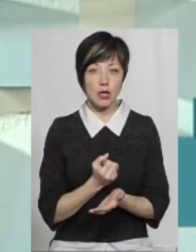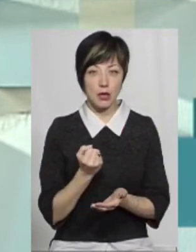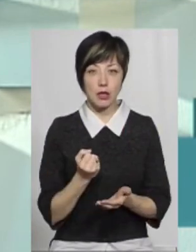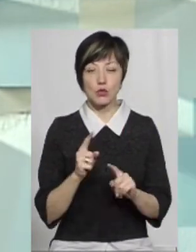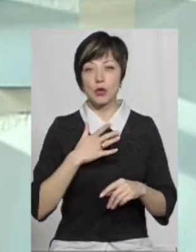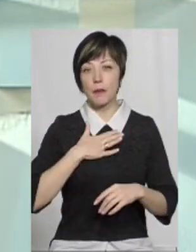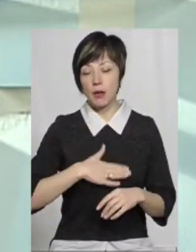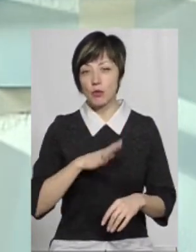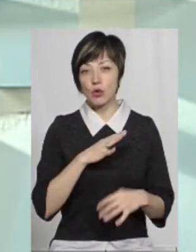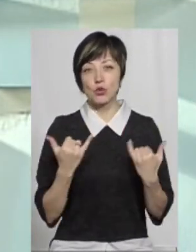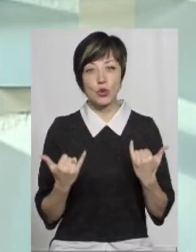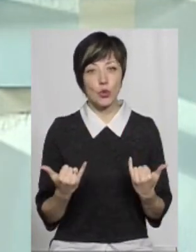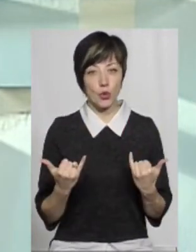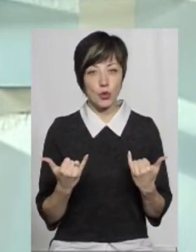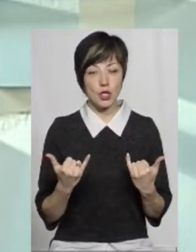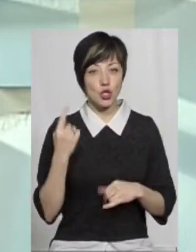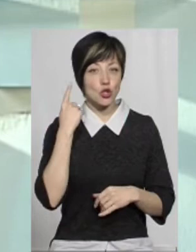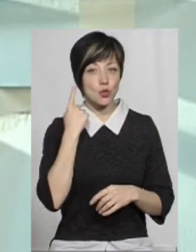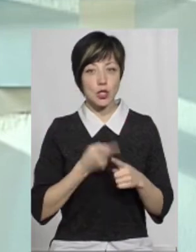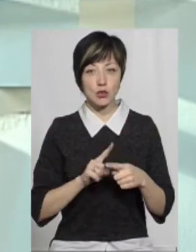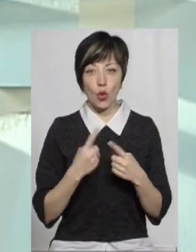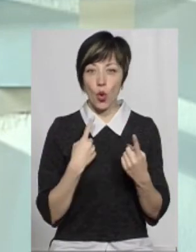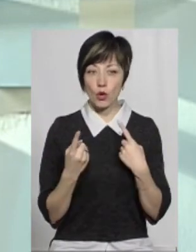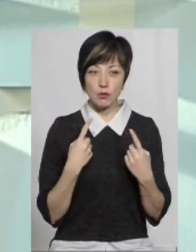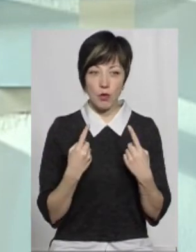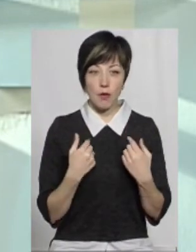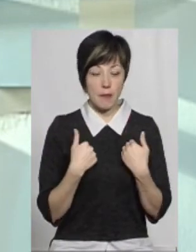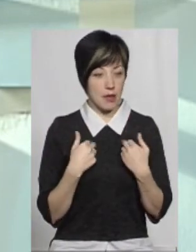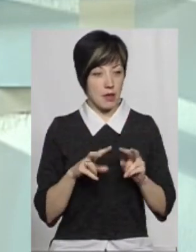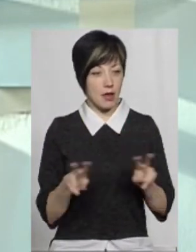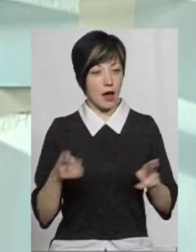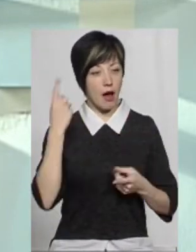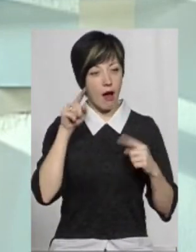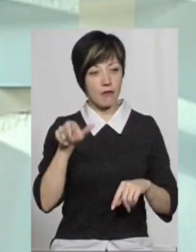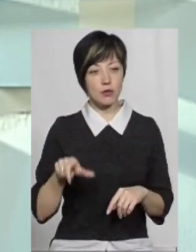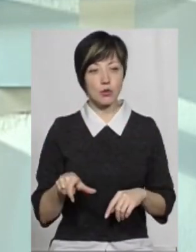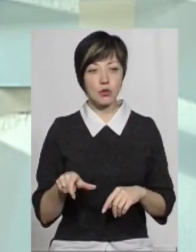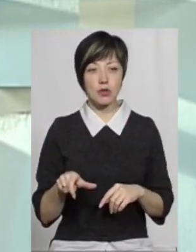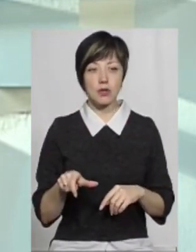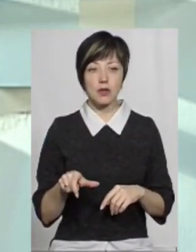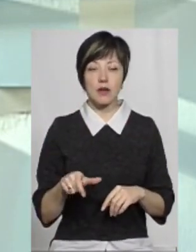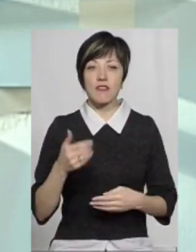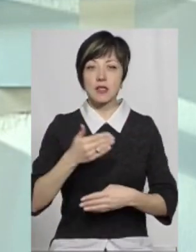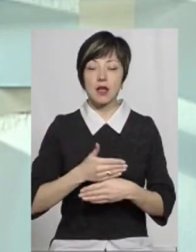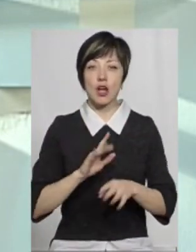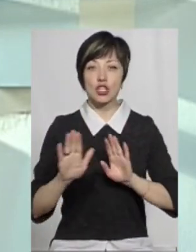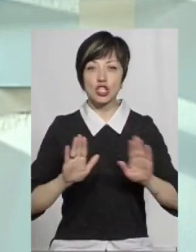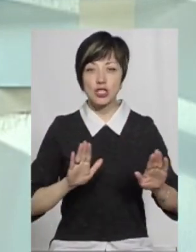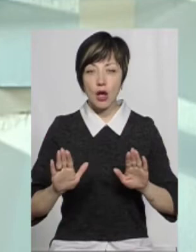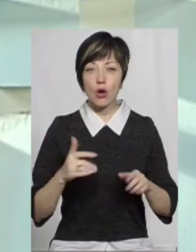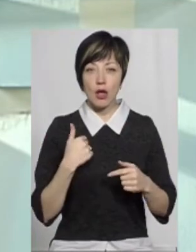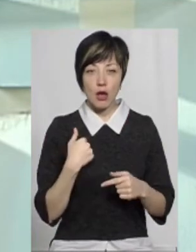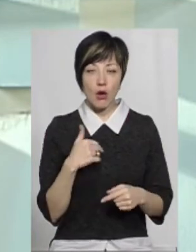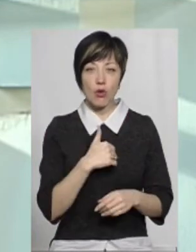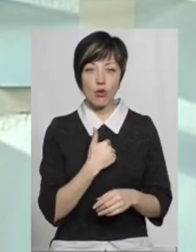І дуже приємно було сьогодні чути цю розмову. Ну, мені як автору, одному з авторів вистави, режисеру-постановнику,